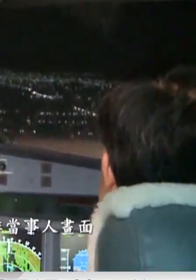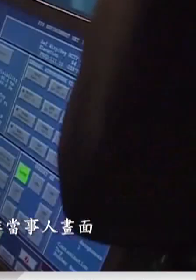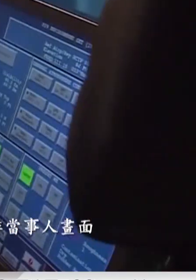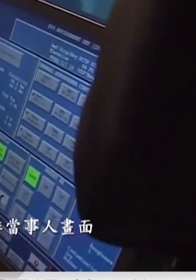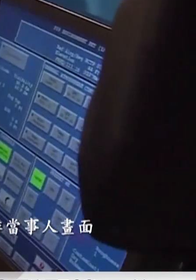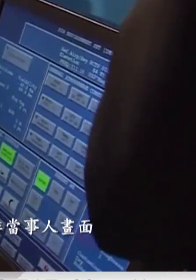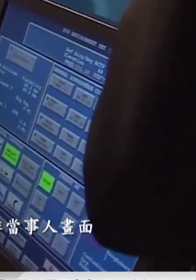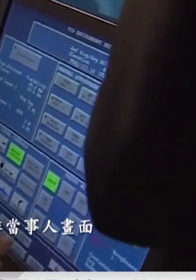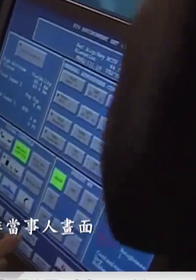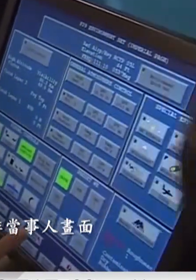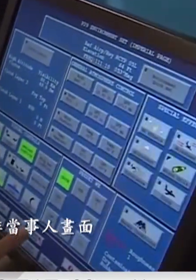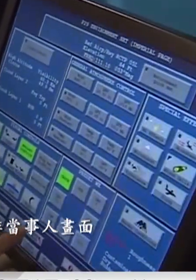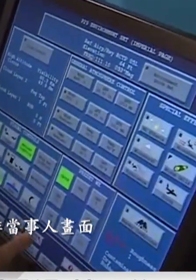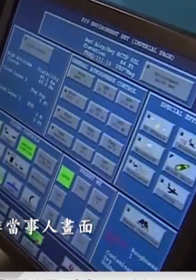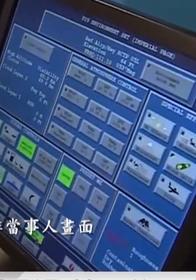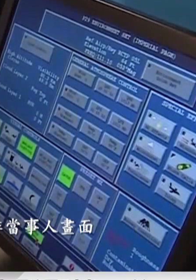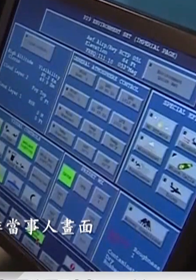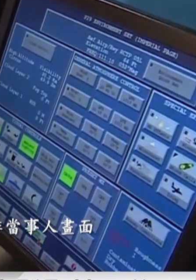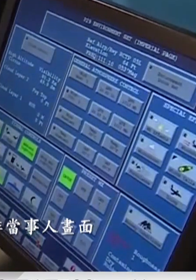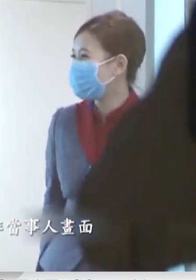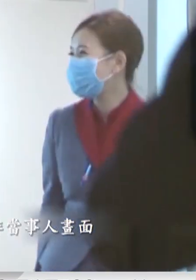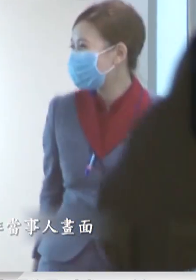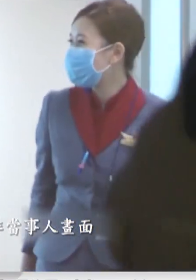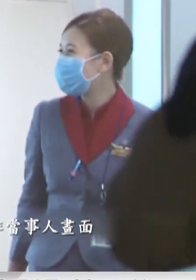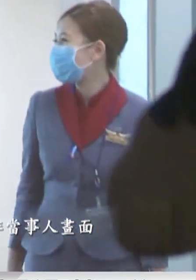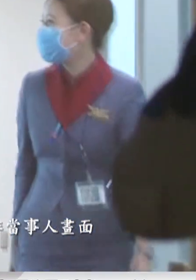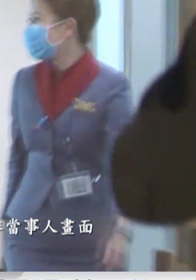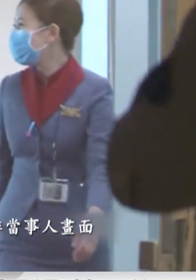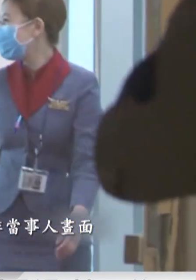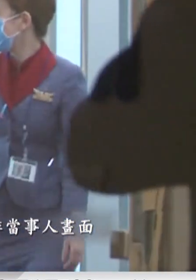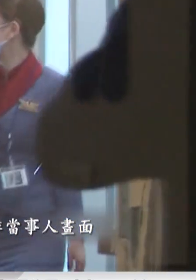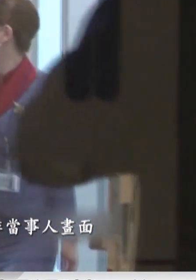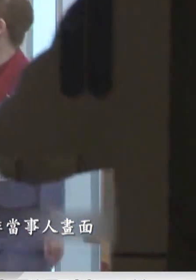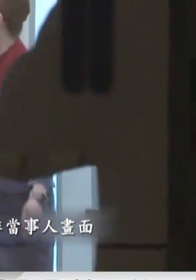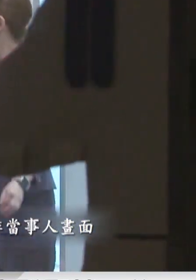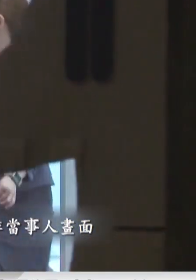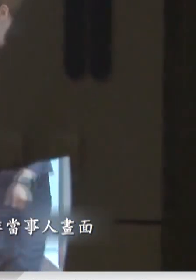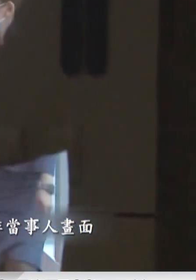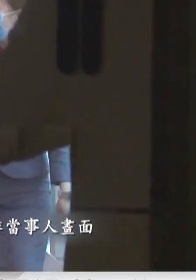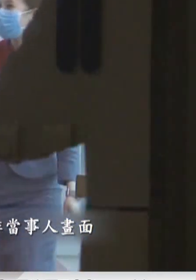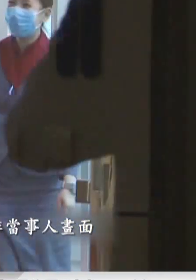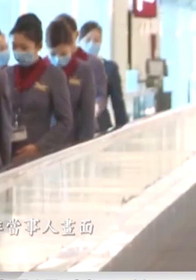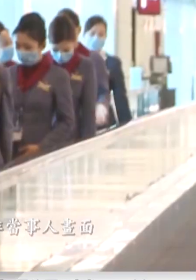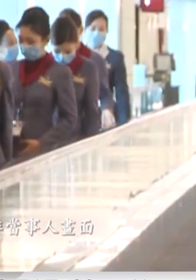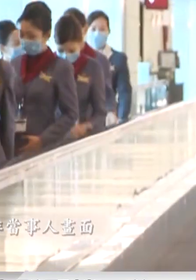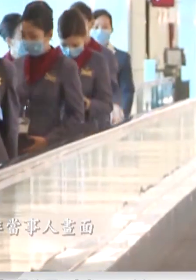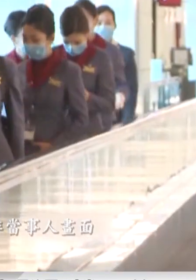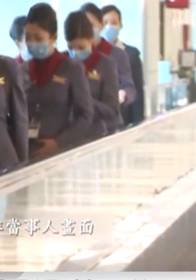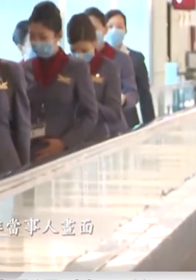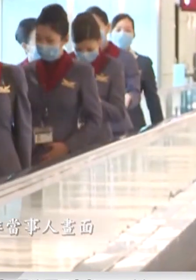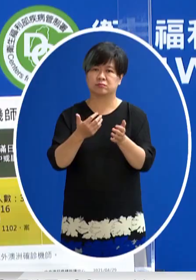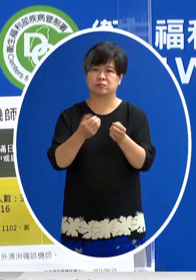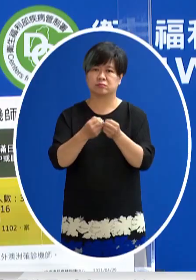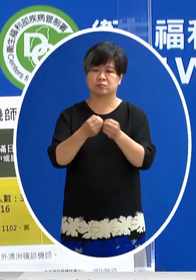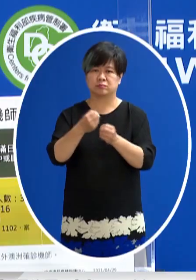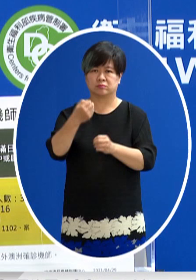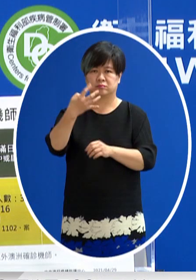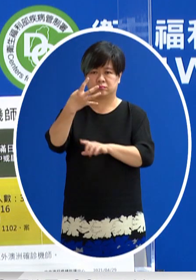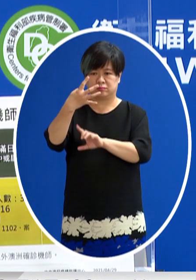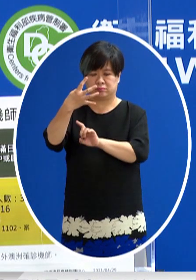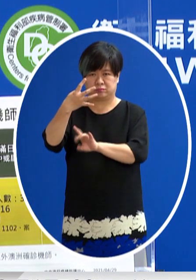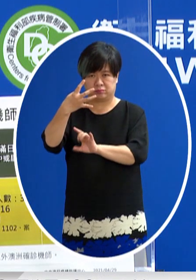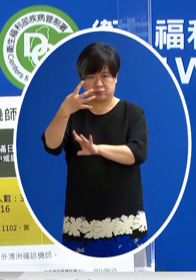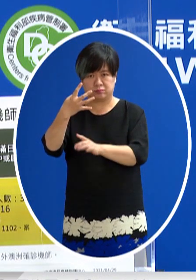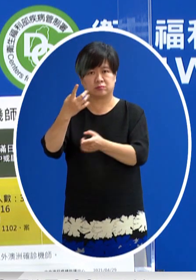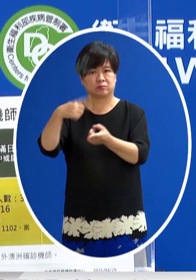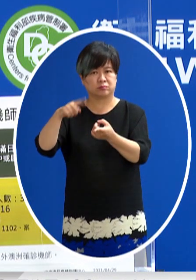16人确诊，包含10名机师、5名机师同住家人，而且还包含1名防疫旅馆员工。 4月15号就应